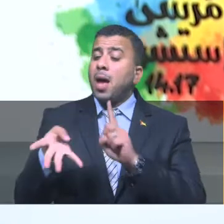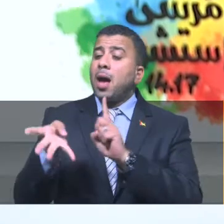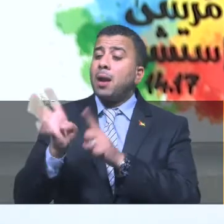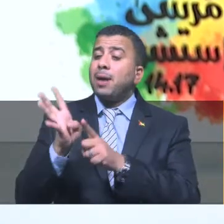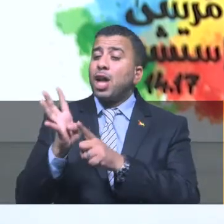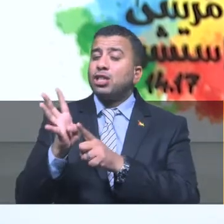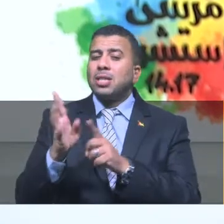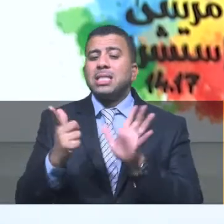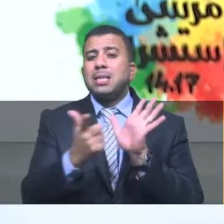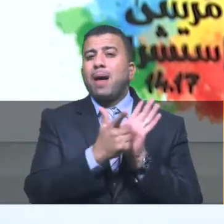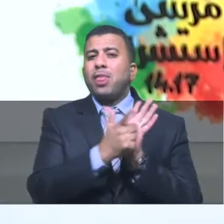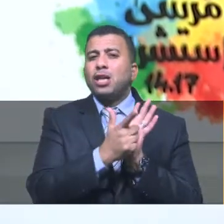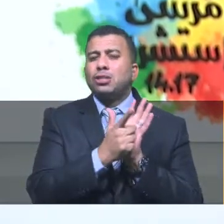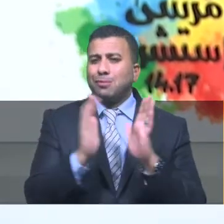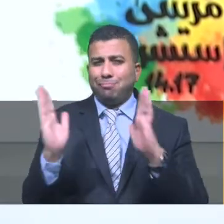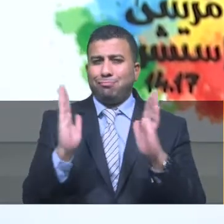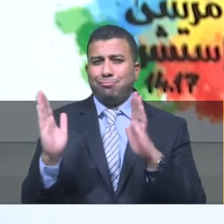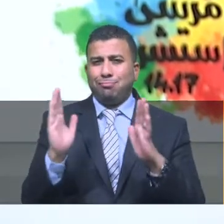14/17 نعمل على معرفة